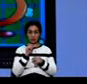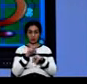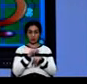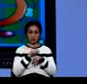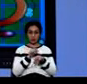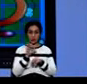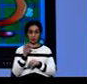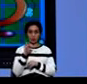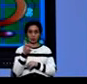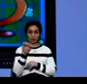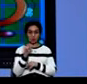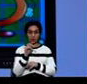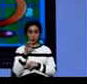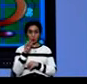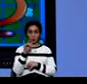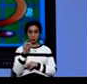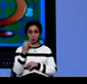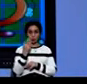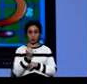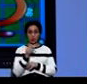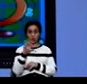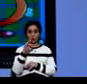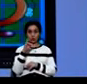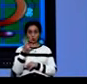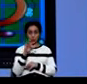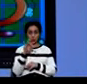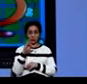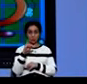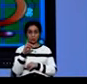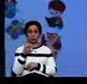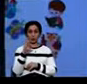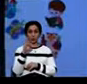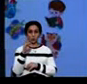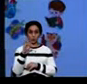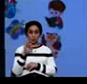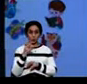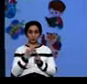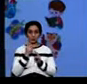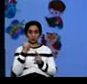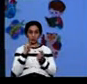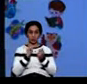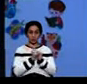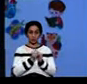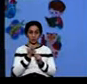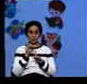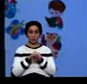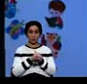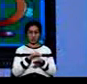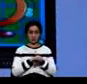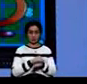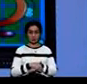гранат, одна груша, одно яблоко. Запомнили, ребята?